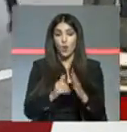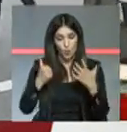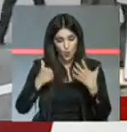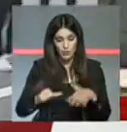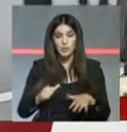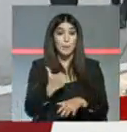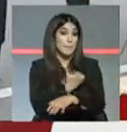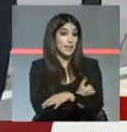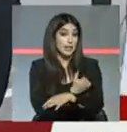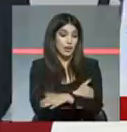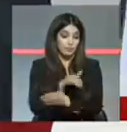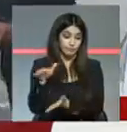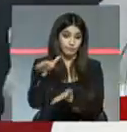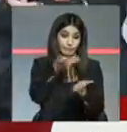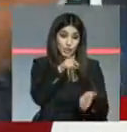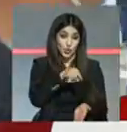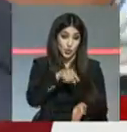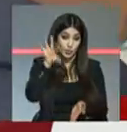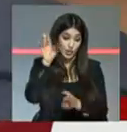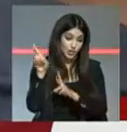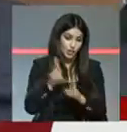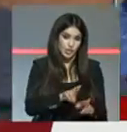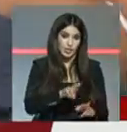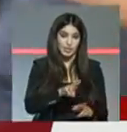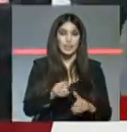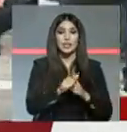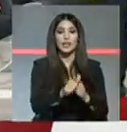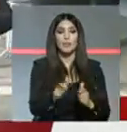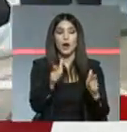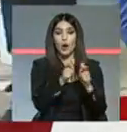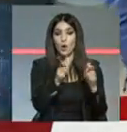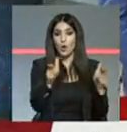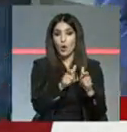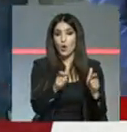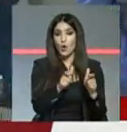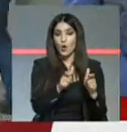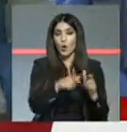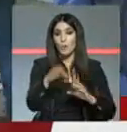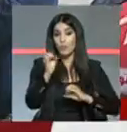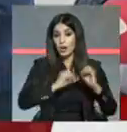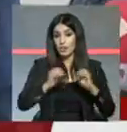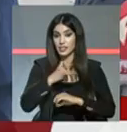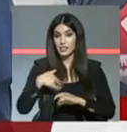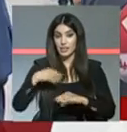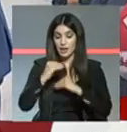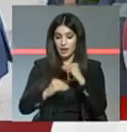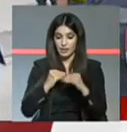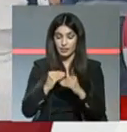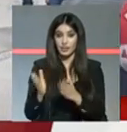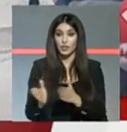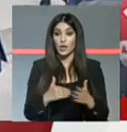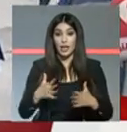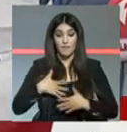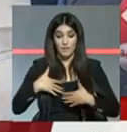93,600 جرعة، وتندرج ضمن مبادرة كوفاكس التابعة لمنظمة الصحة العالمية. أنا سعيد